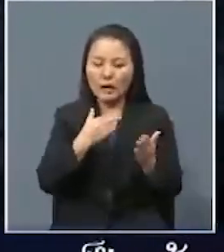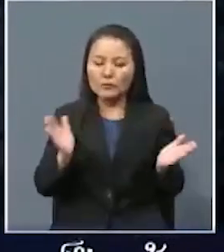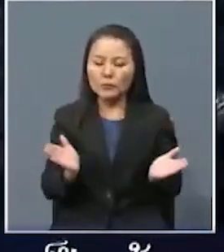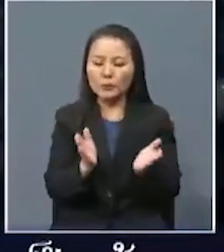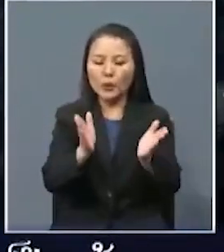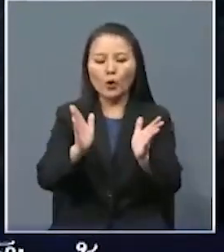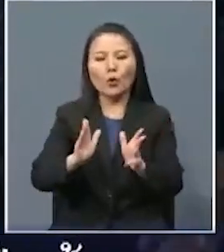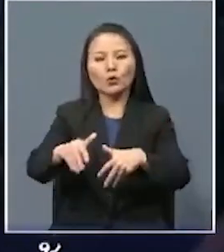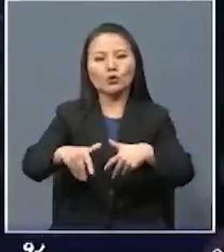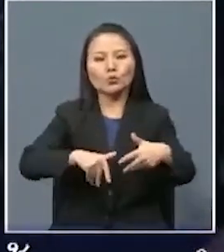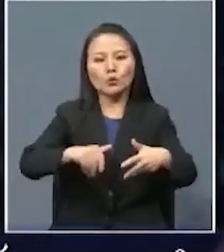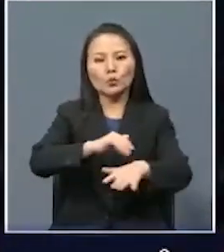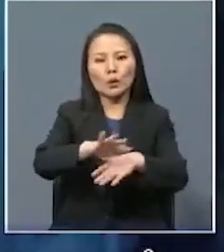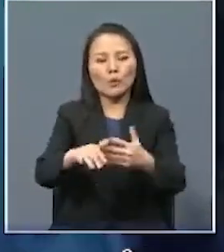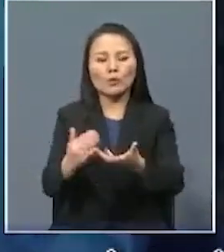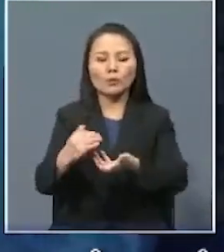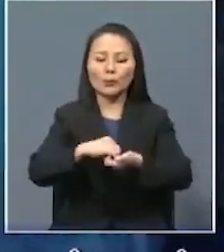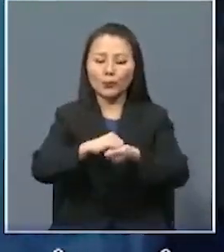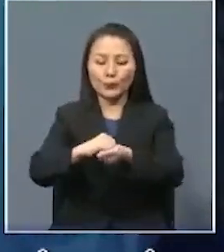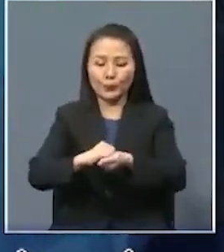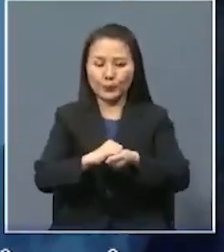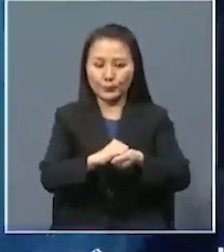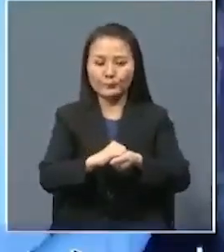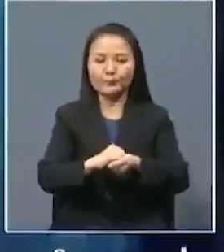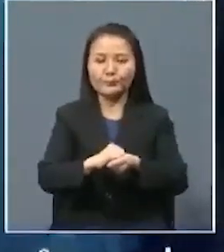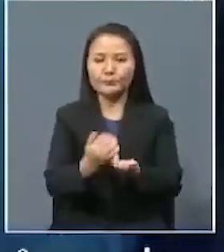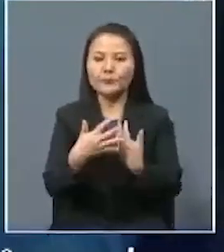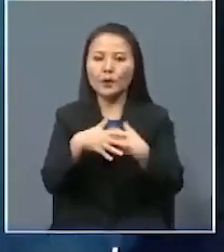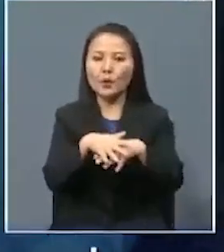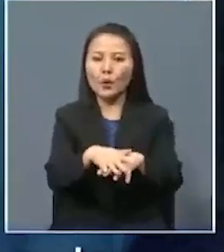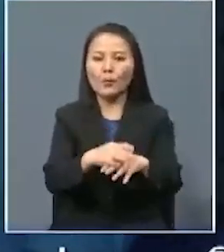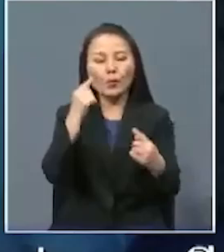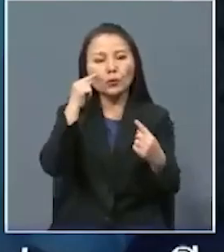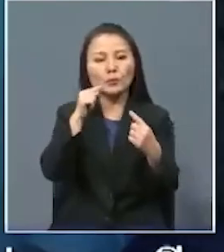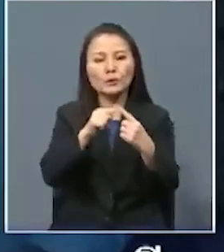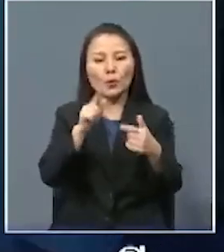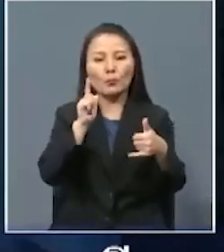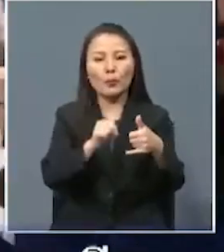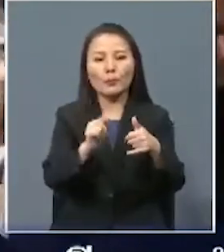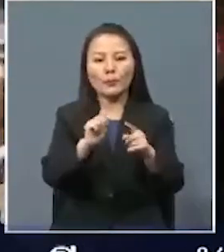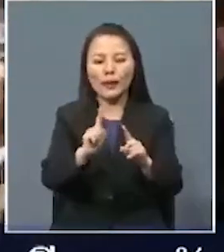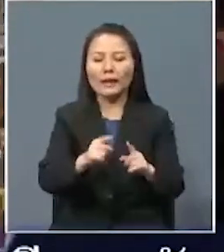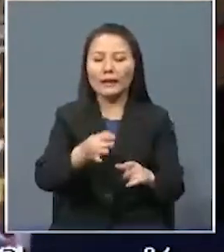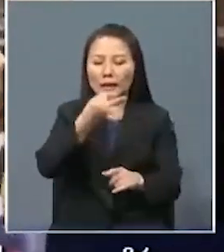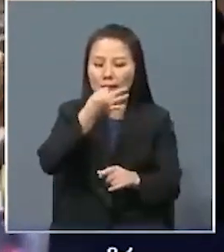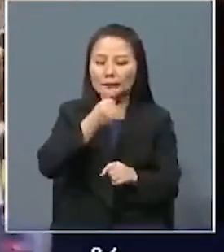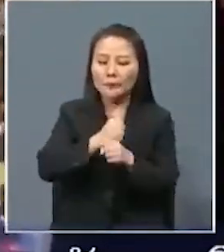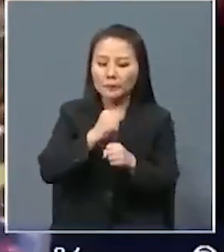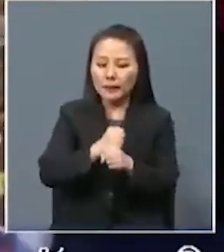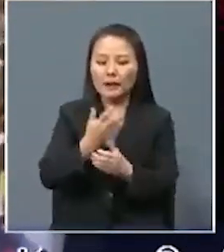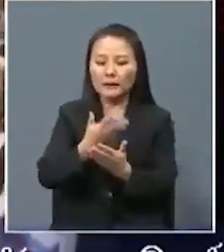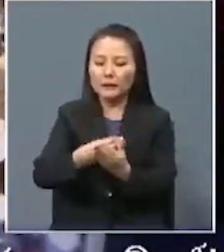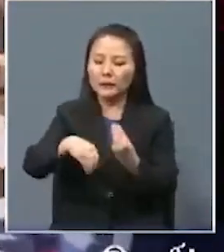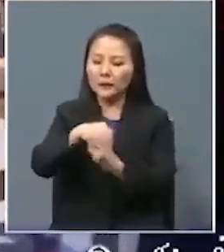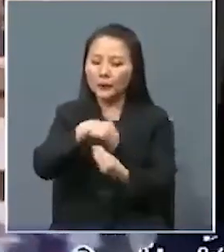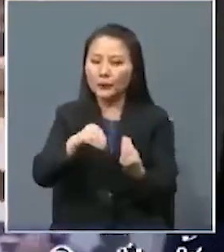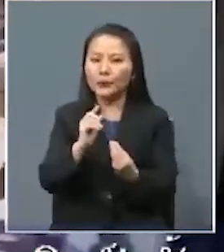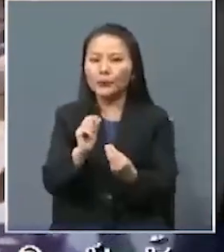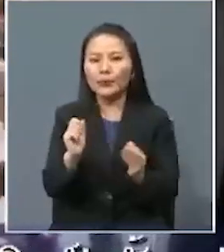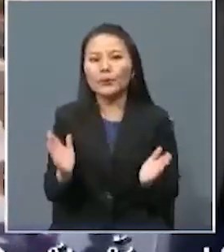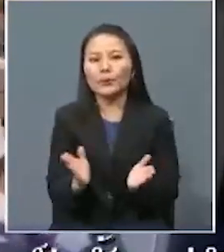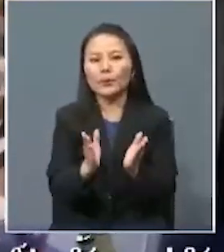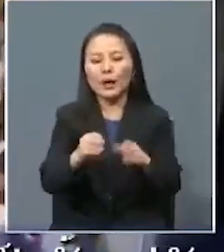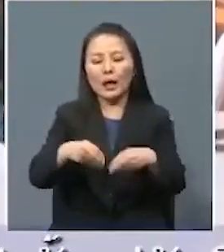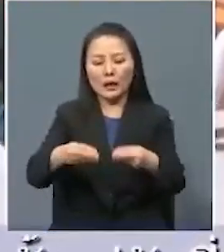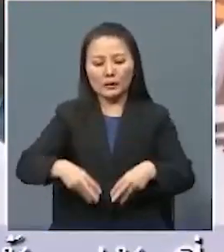ประชาชนทุกคนมีส่วนร่วมได้ภายใต้วัตถุประสงค์หลักคือสร้างงานสร้างอาชีพสร้างรายได้เพื่อให้คนไทย